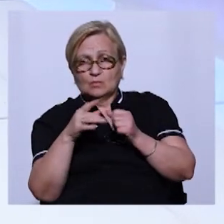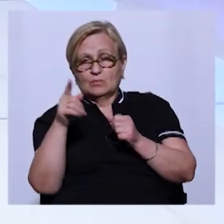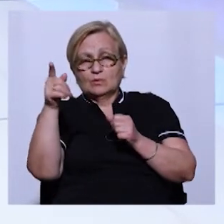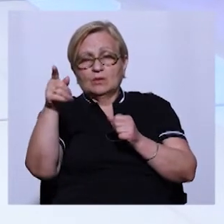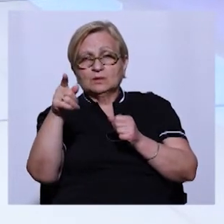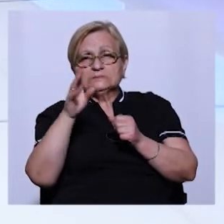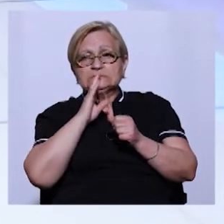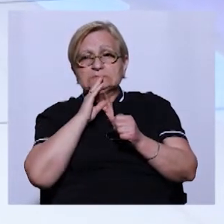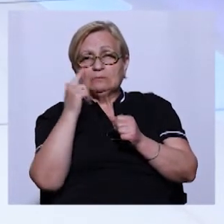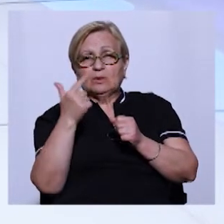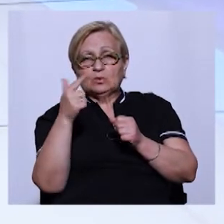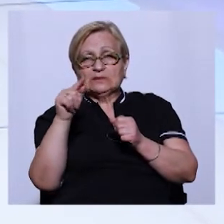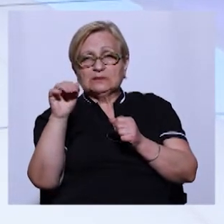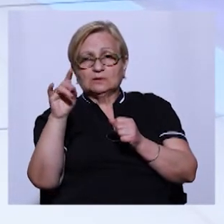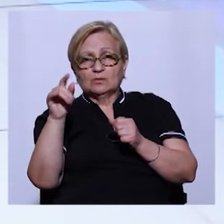თინიკო